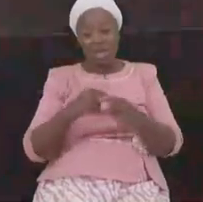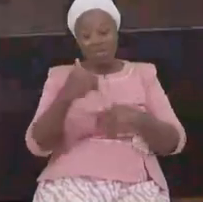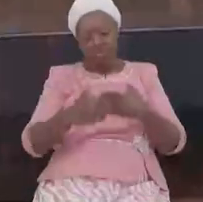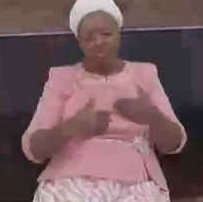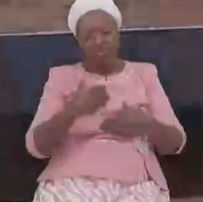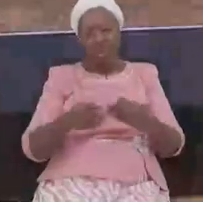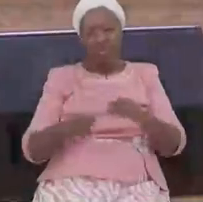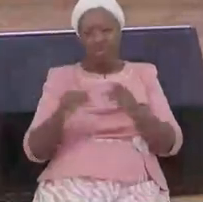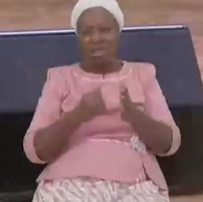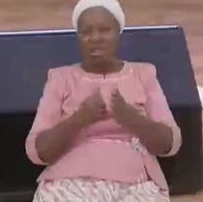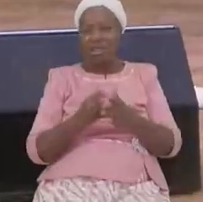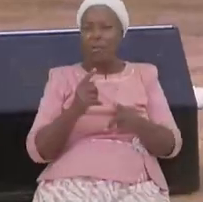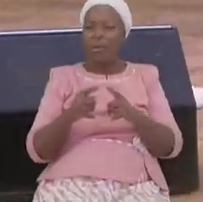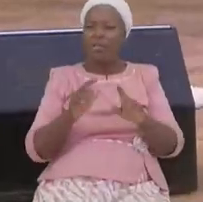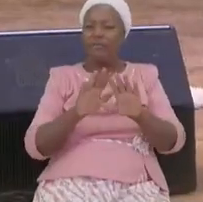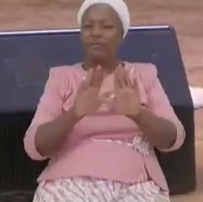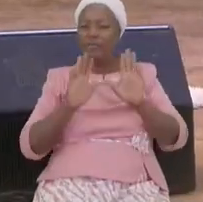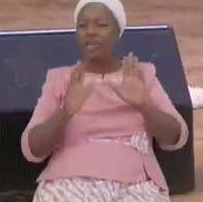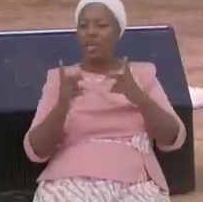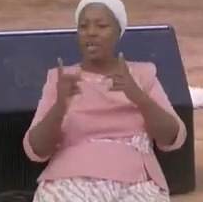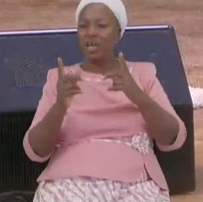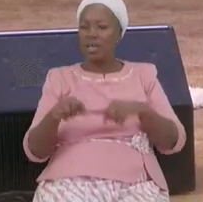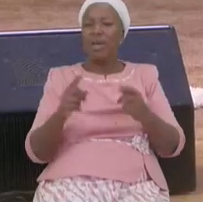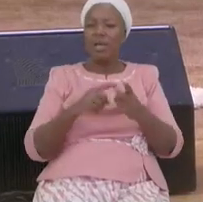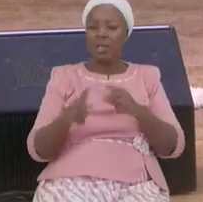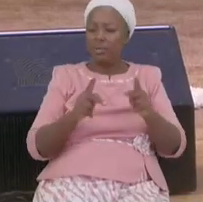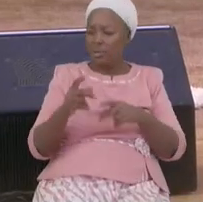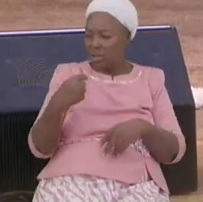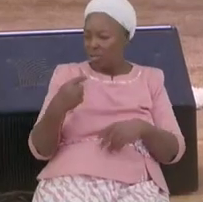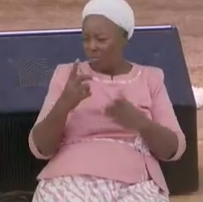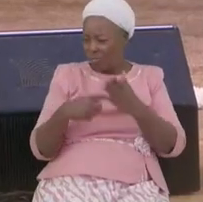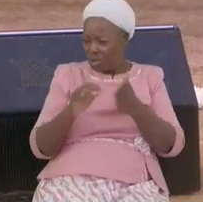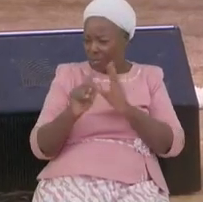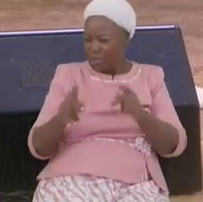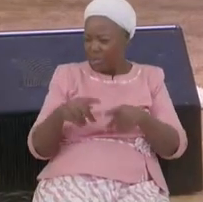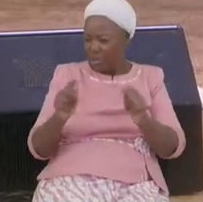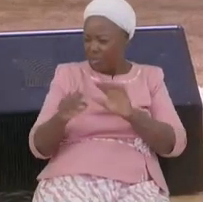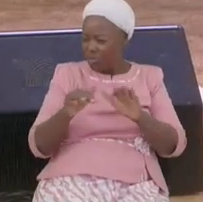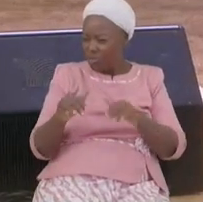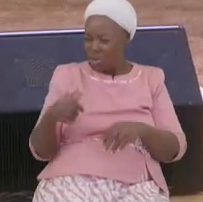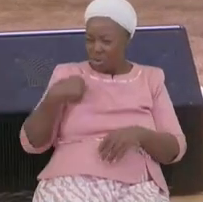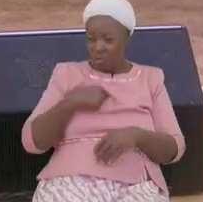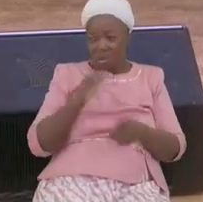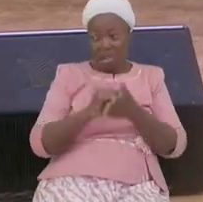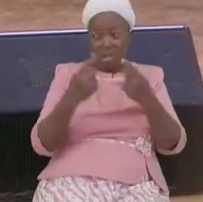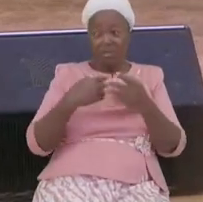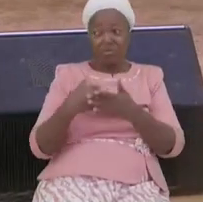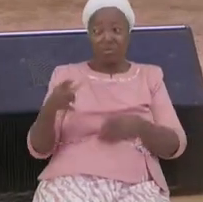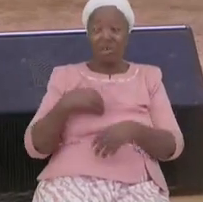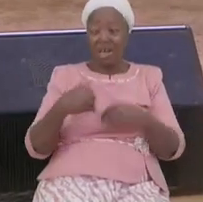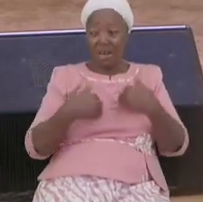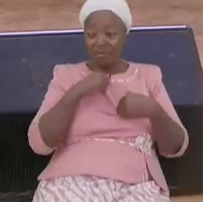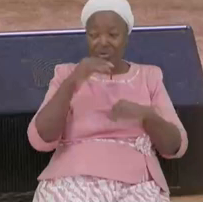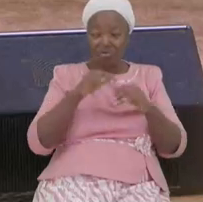crainte. Et les gens disent, qu'est-ce qu'ils t'essaient de faire? Donc, ils sont venus avant toi. On n'a pas pu faire ça. C'est toi qui